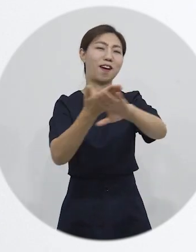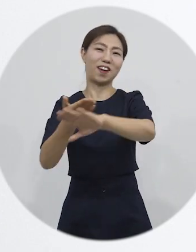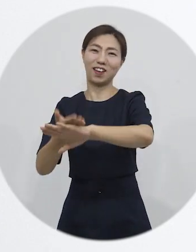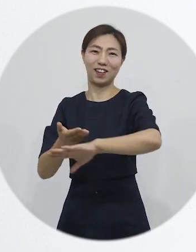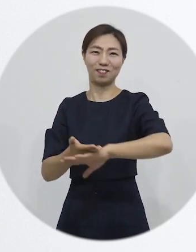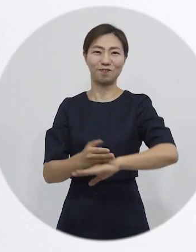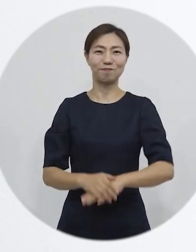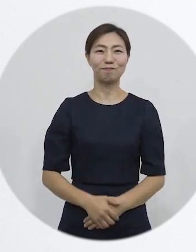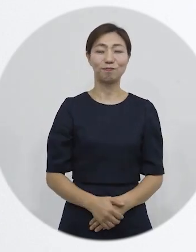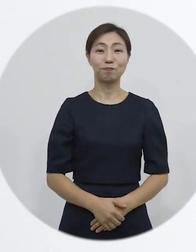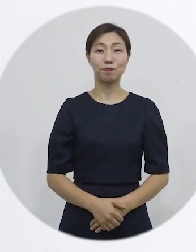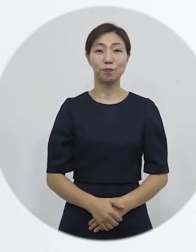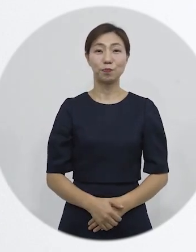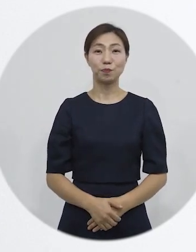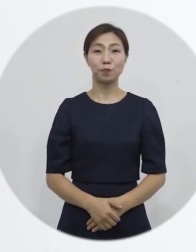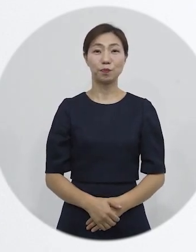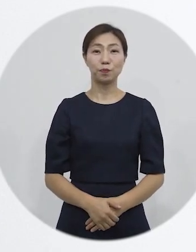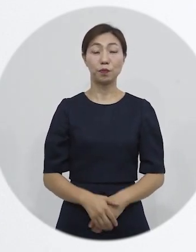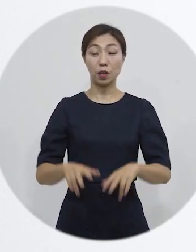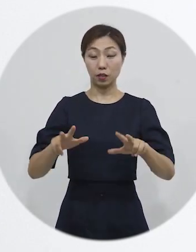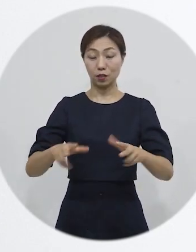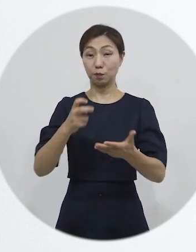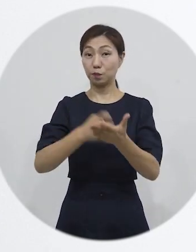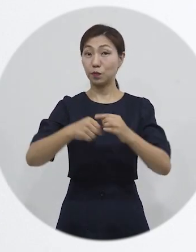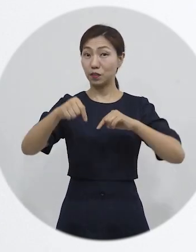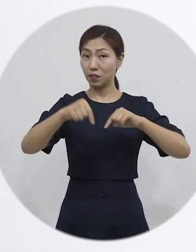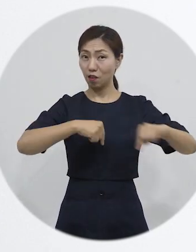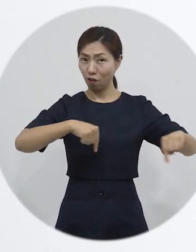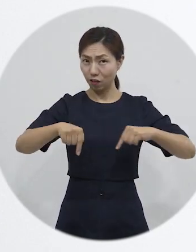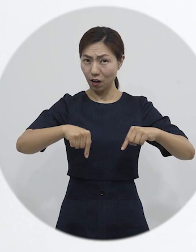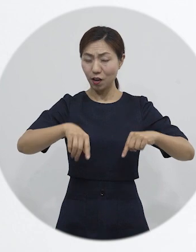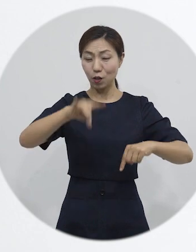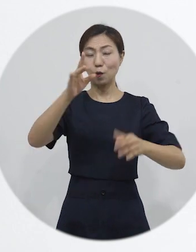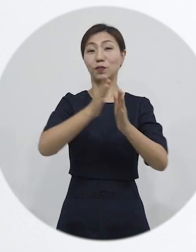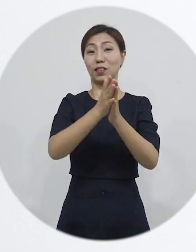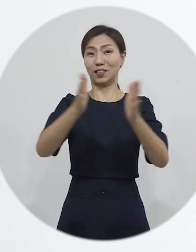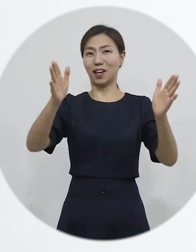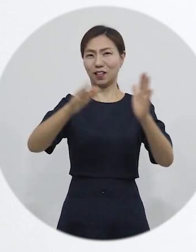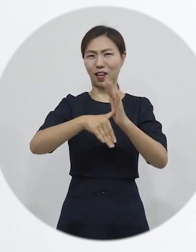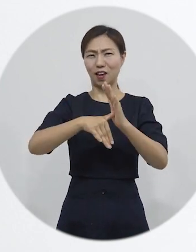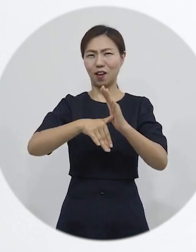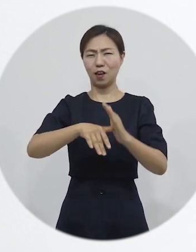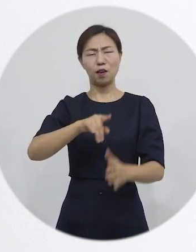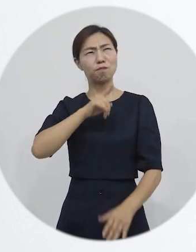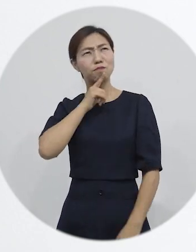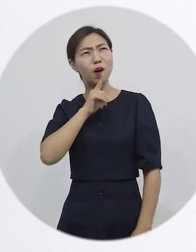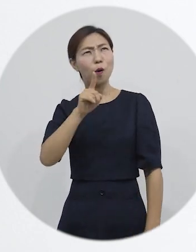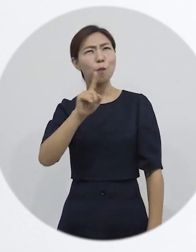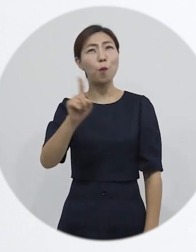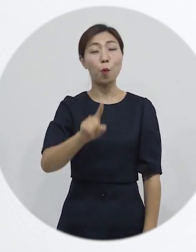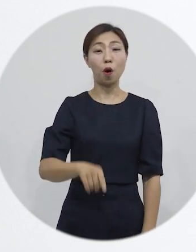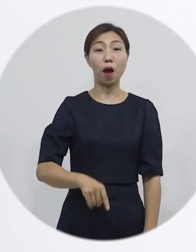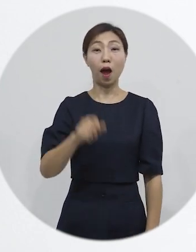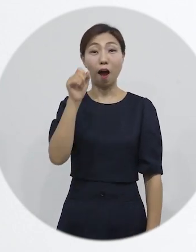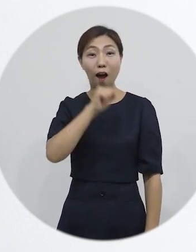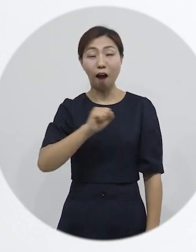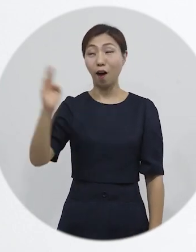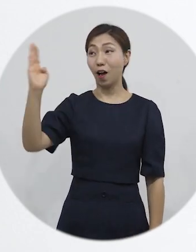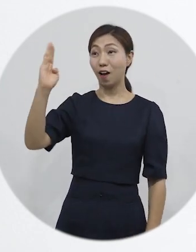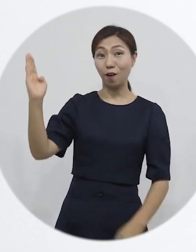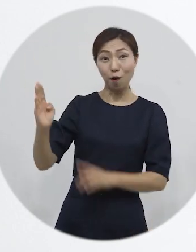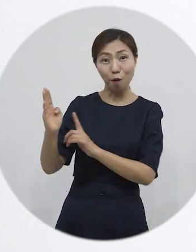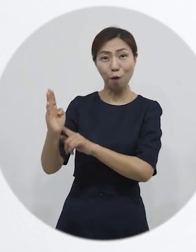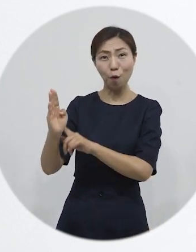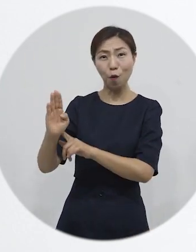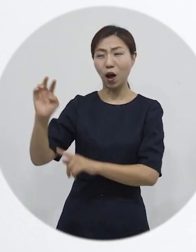생각하시면 됩니다. 그러니까 우리가 이 제도를 처음 시행할 때에는 그런 이야기들이 많았어요. 와, 이게 포르투